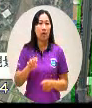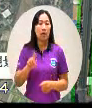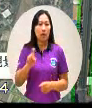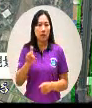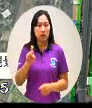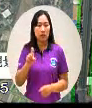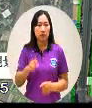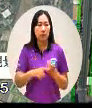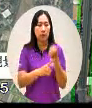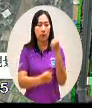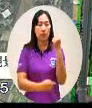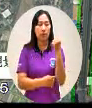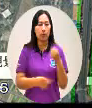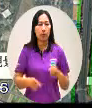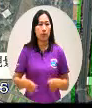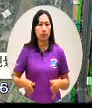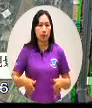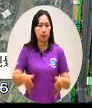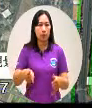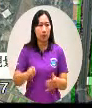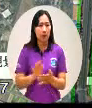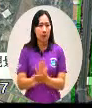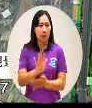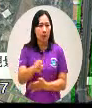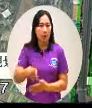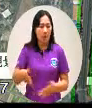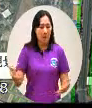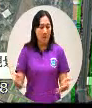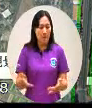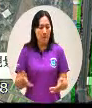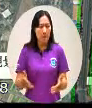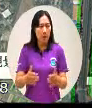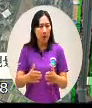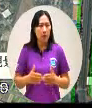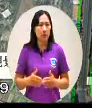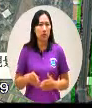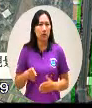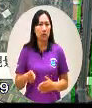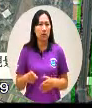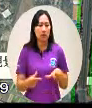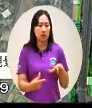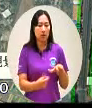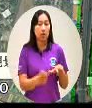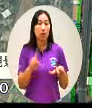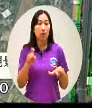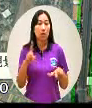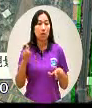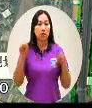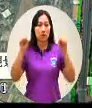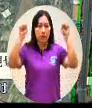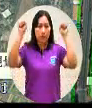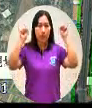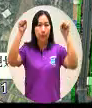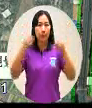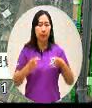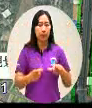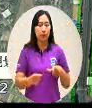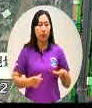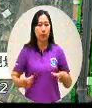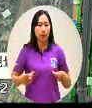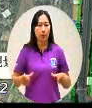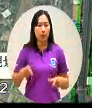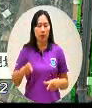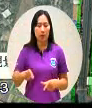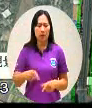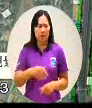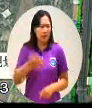特别我有甲你报告讲，这个未来一定爱做开辟吼，这个是公司一吼运动公园呐。啊，这个是一个废弃的游泳池